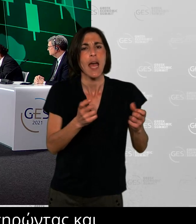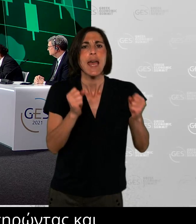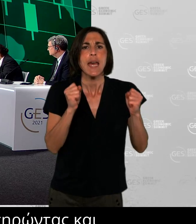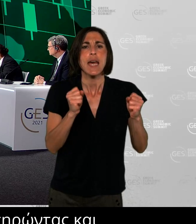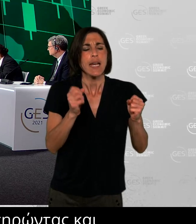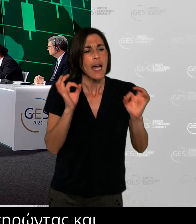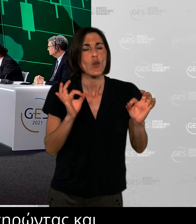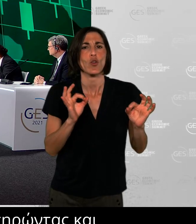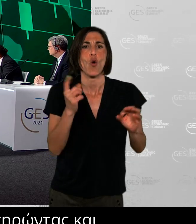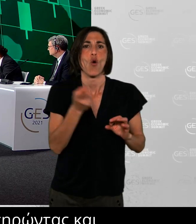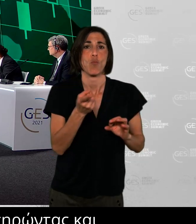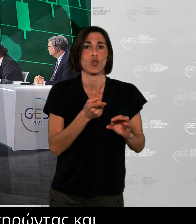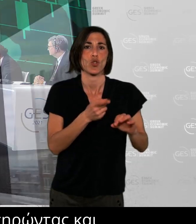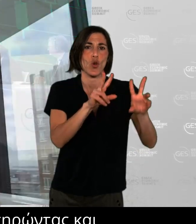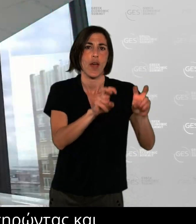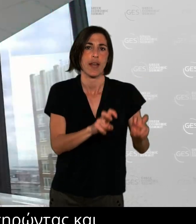έρευνας?